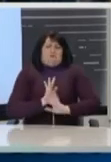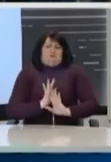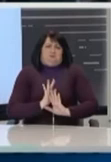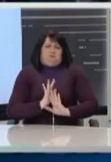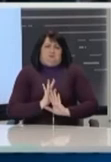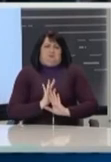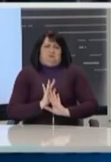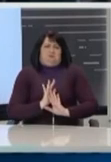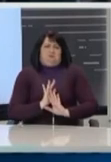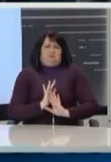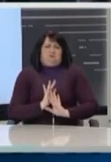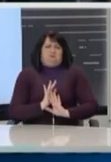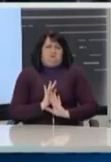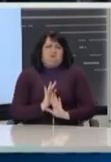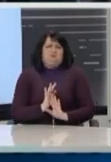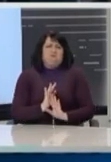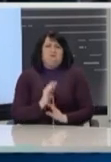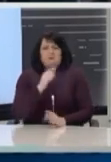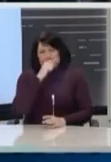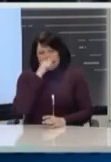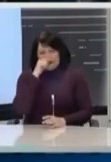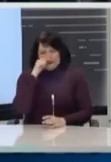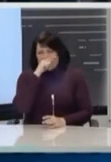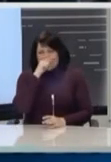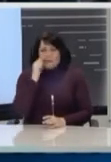φορά δεν